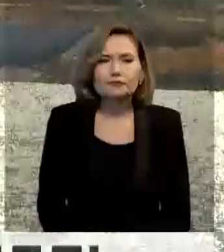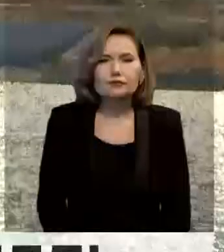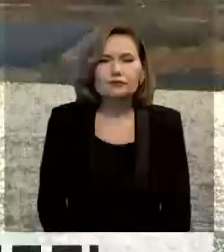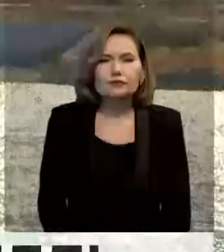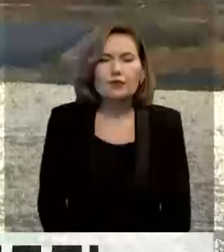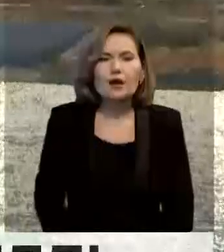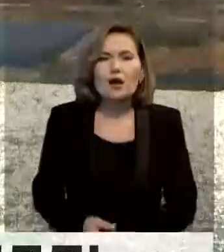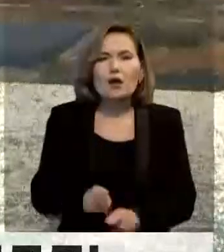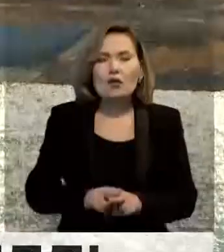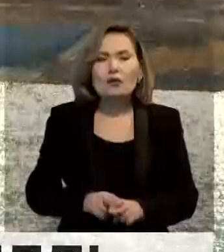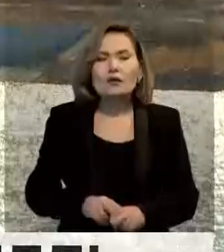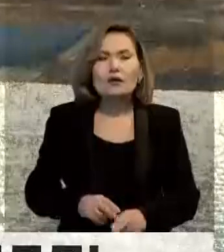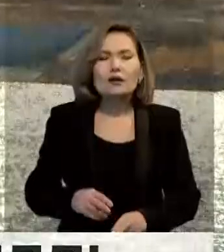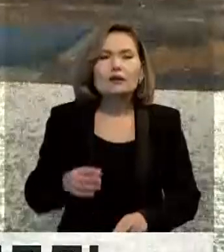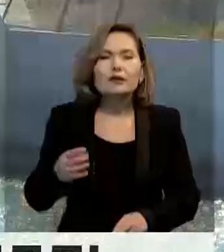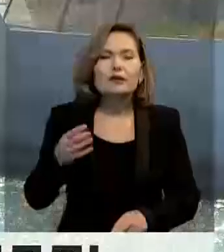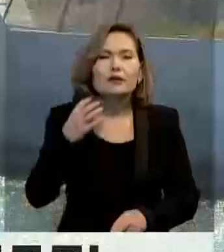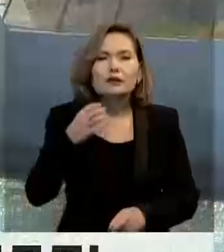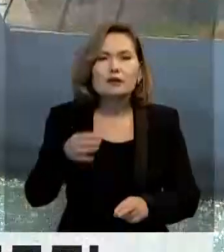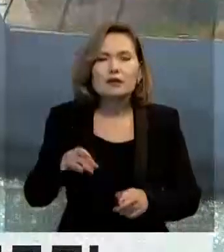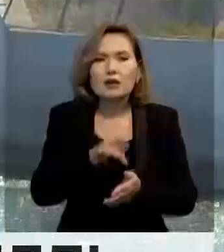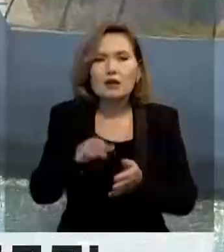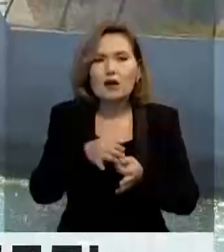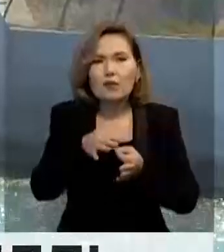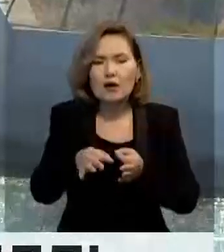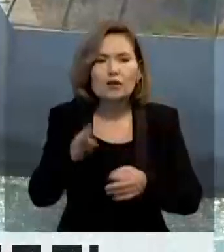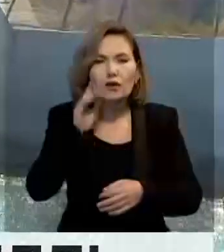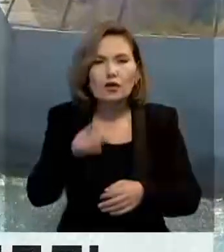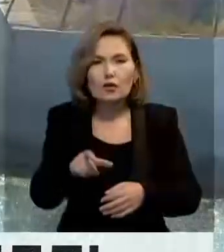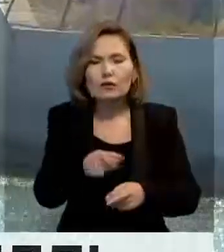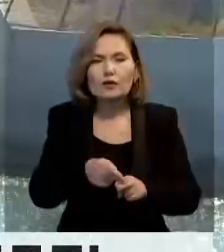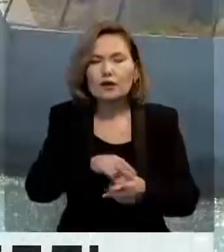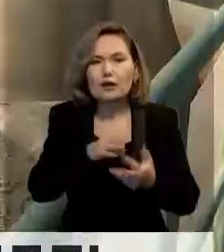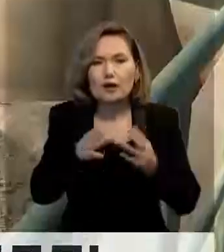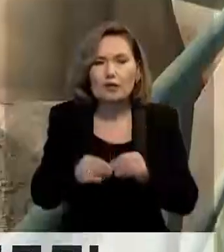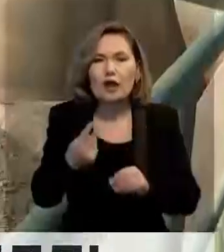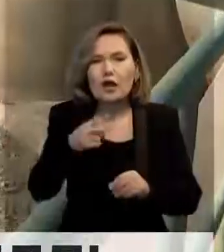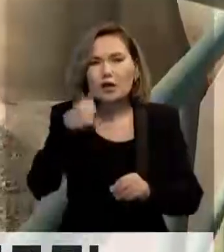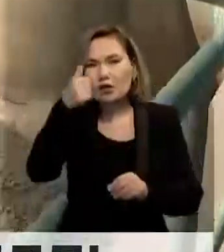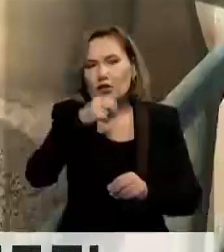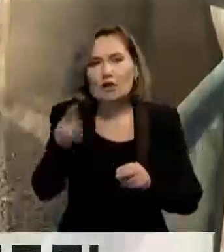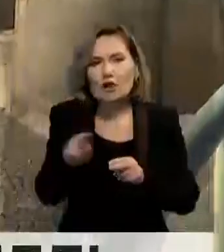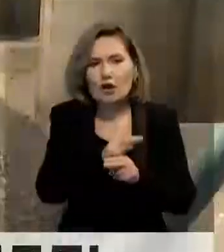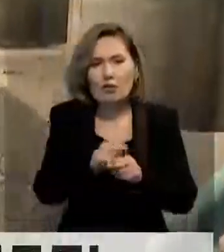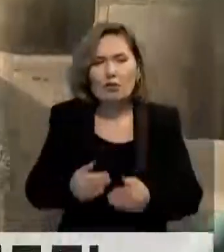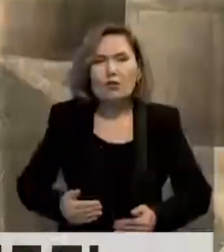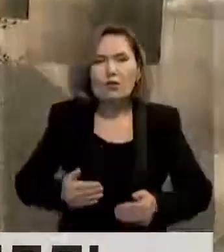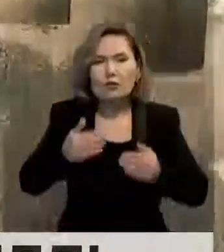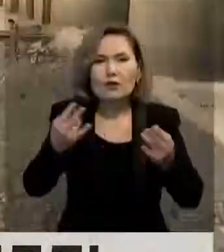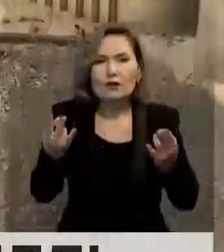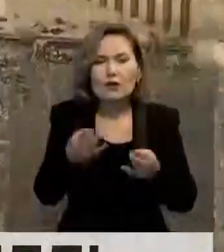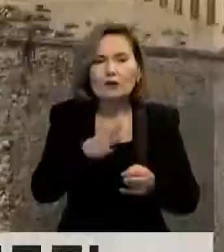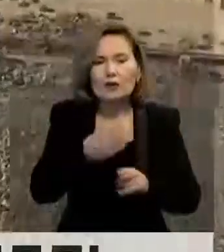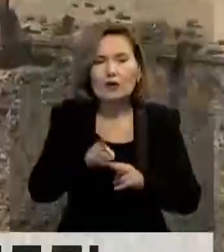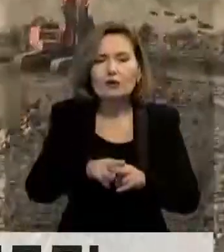Ағлақ су тоспасы Сырдария өзенінің кіші Арал теңізіне құяр сағасындағы бөгет. Гидро нысанға 2 жыл бұрын жөндеу жұмыстары қажет екені анықталған.